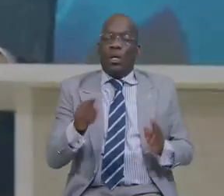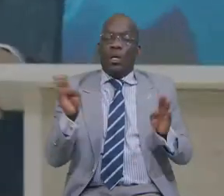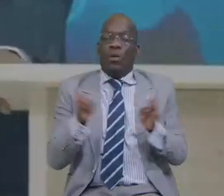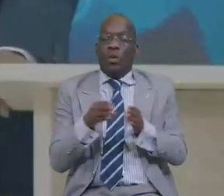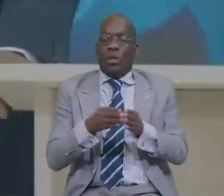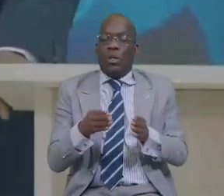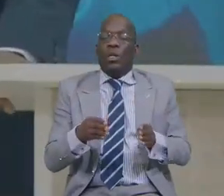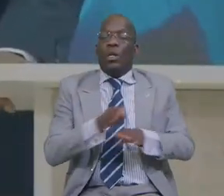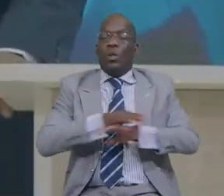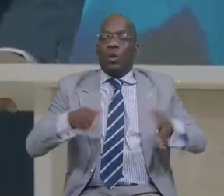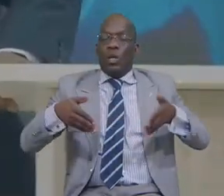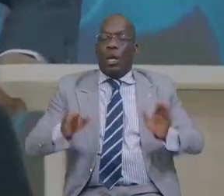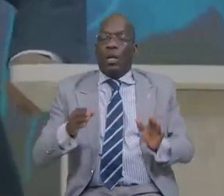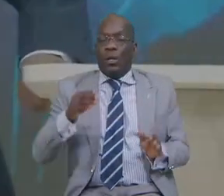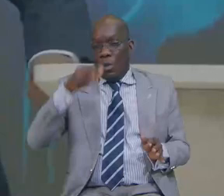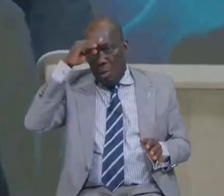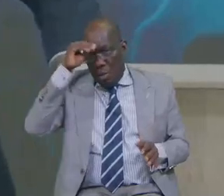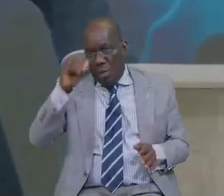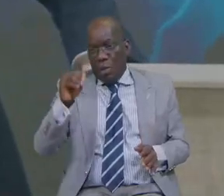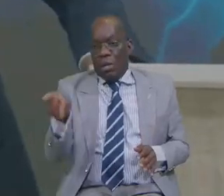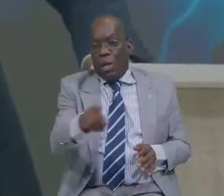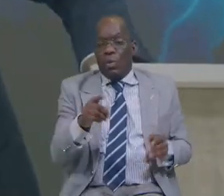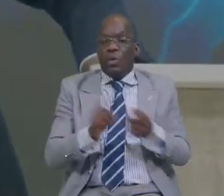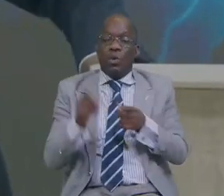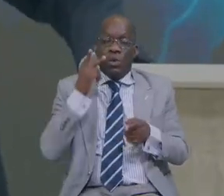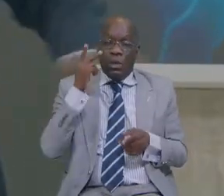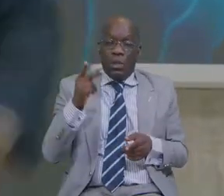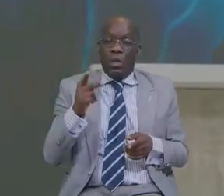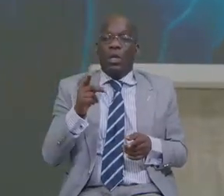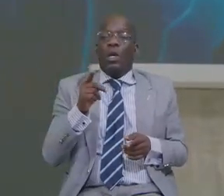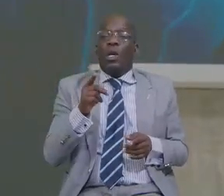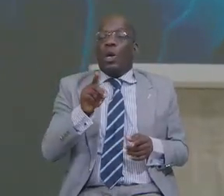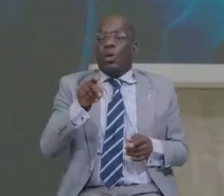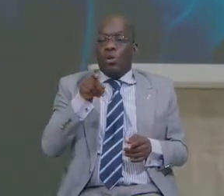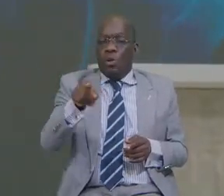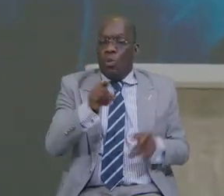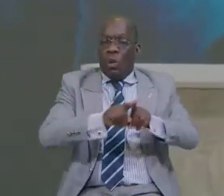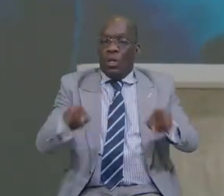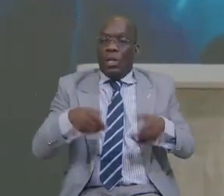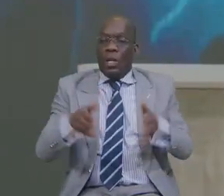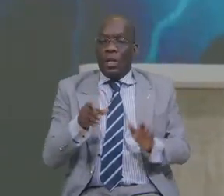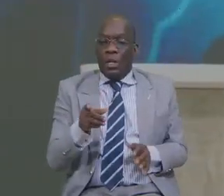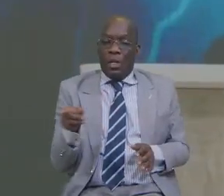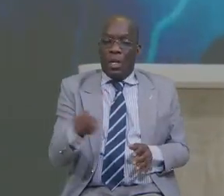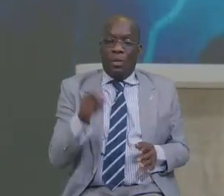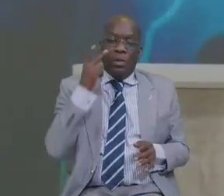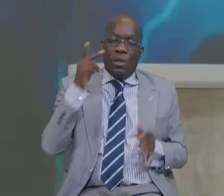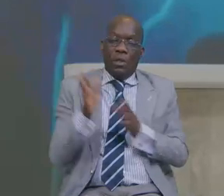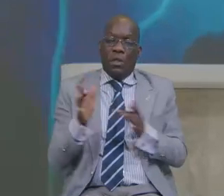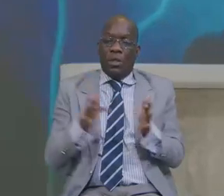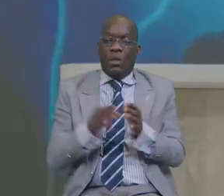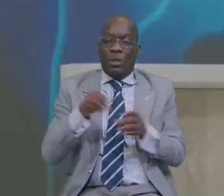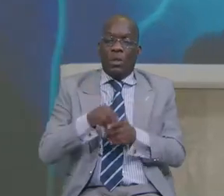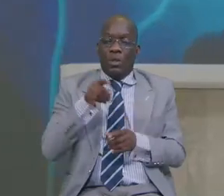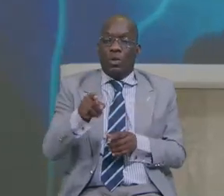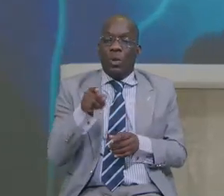pas comme un homme ordinaire, qu'ils voient Jésus en vous. Est-ce que